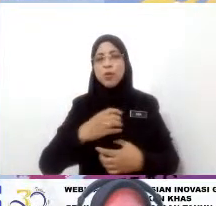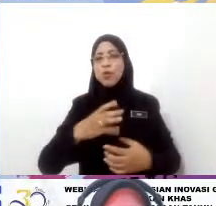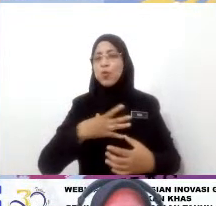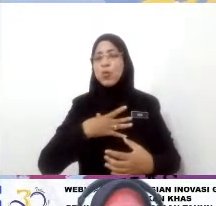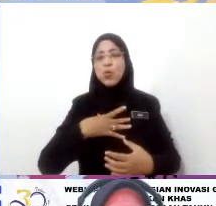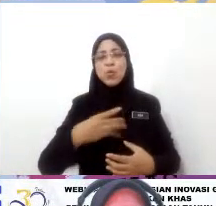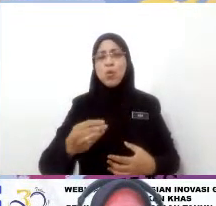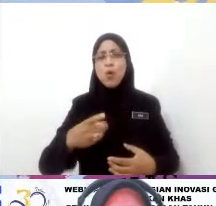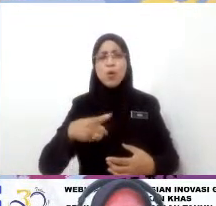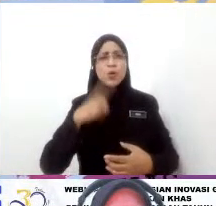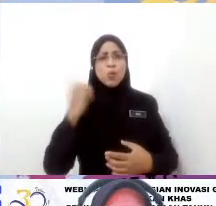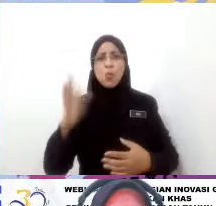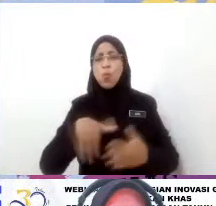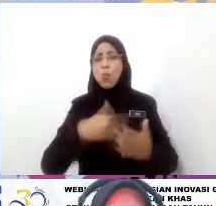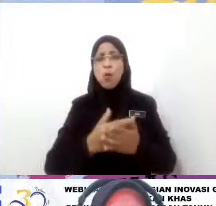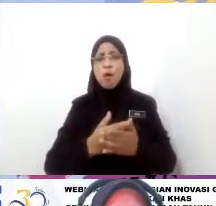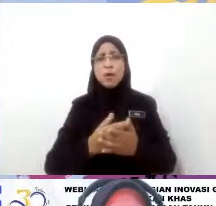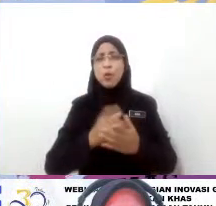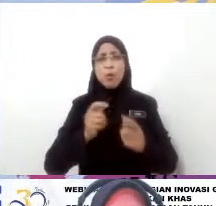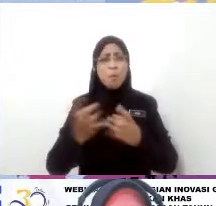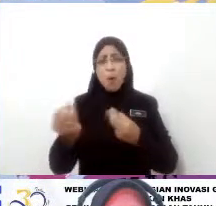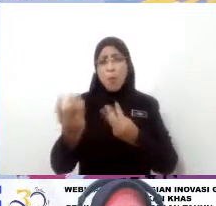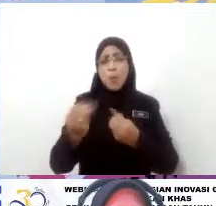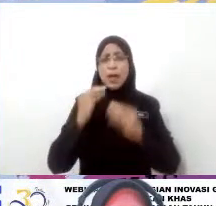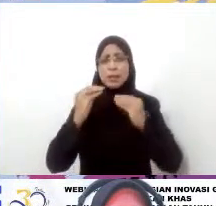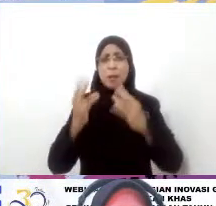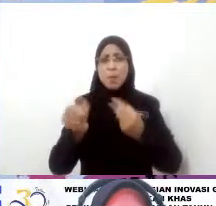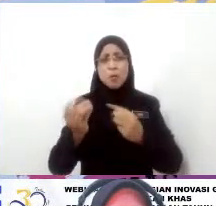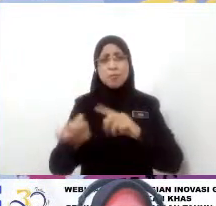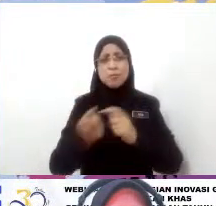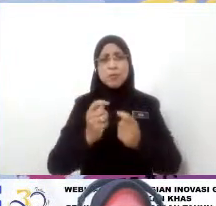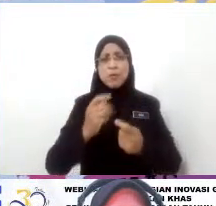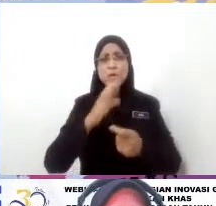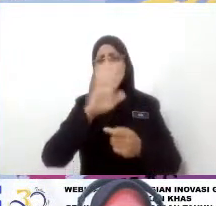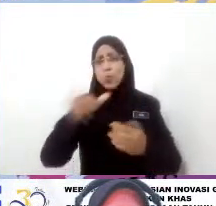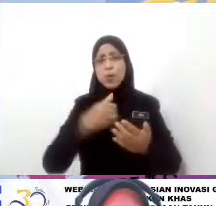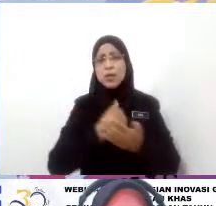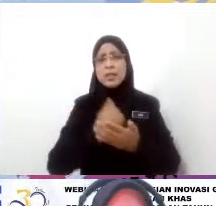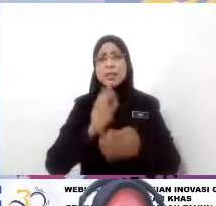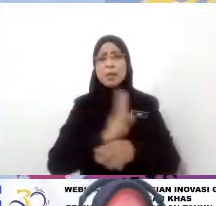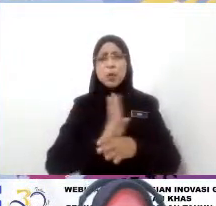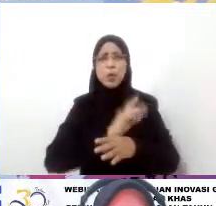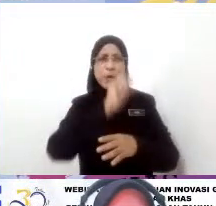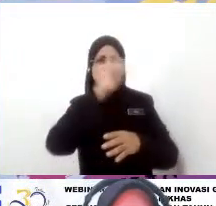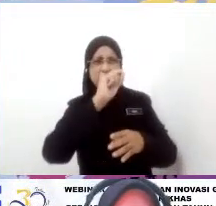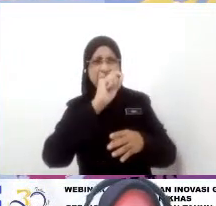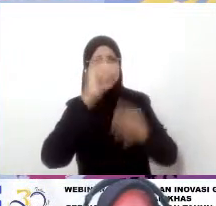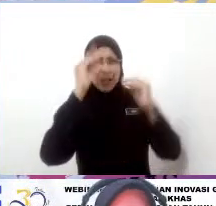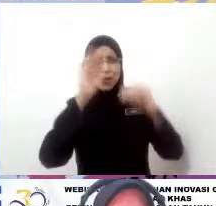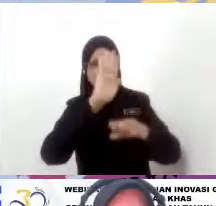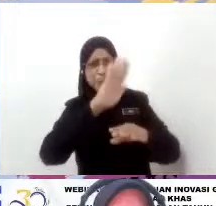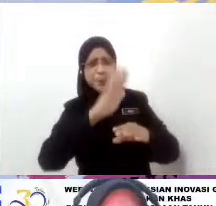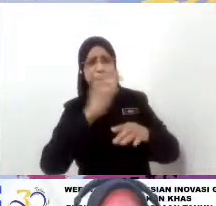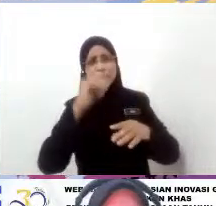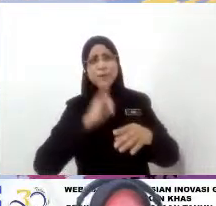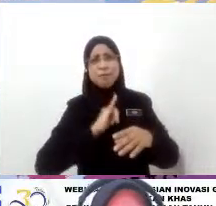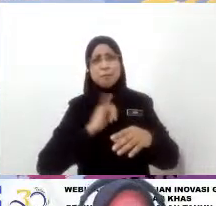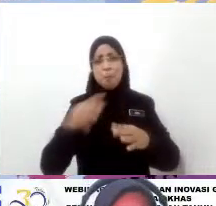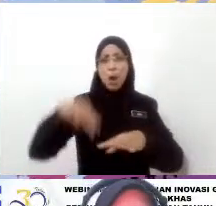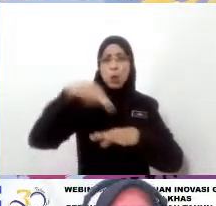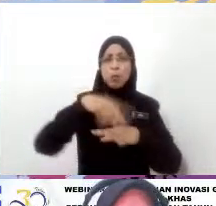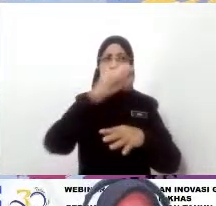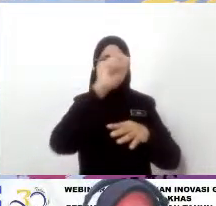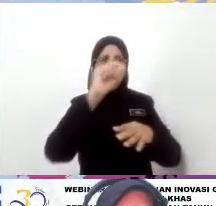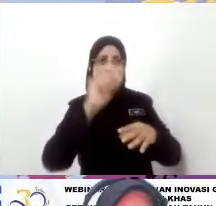nak ajak, berebut sampai saya cakap dah. Sebab semua nak sibuk nak conteng. Cikgu kejap, kadang kita tengah ngajar dia pun sibuk nak conteng.